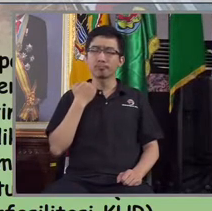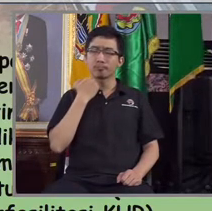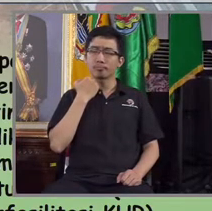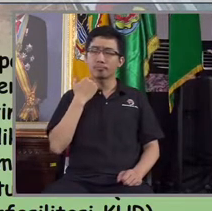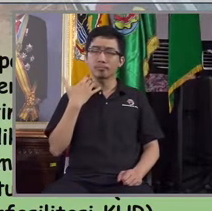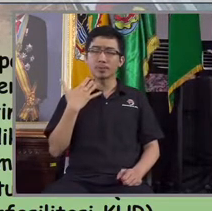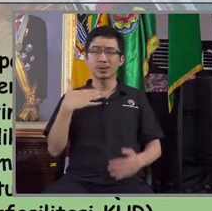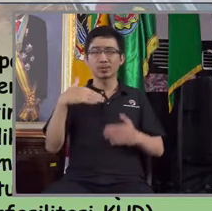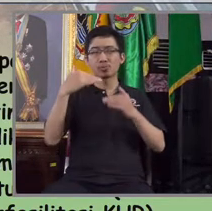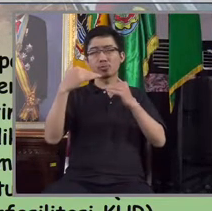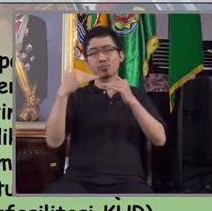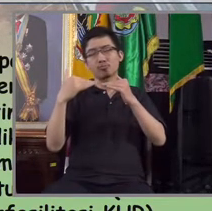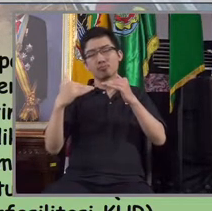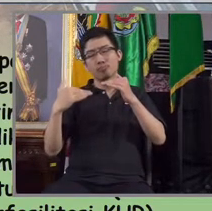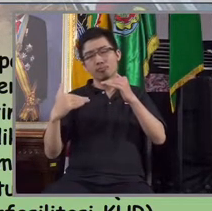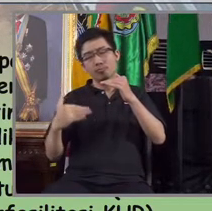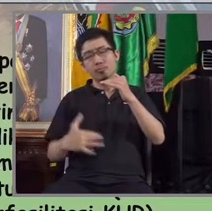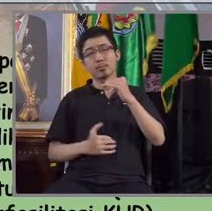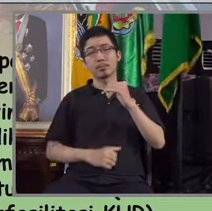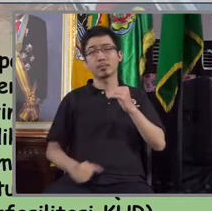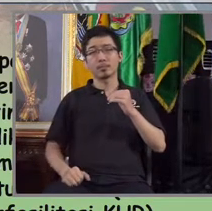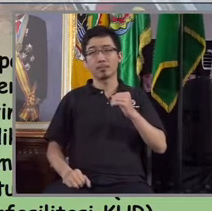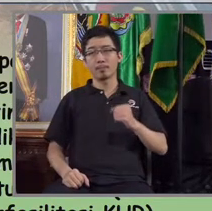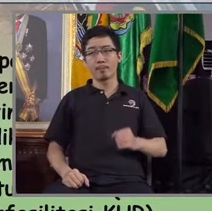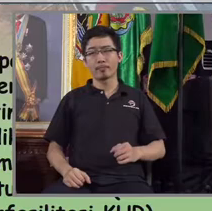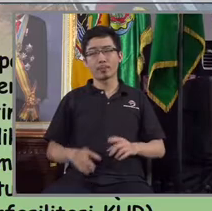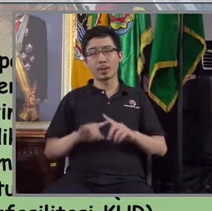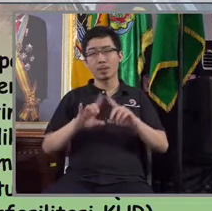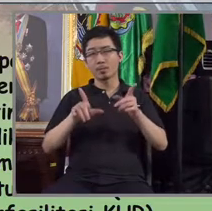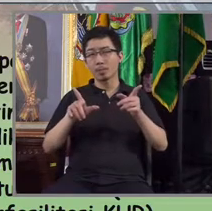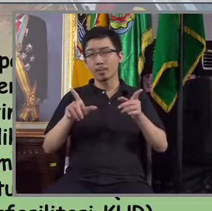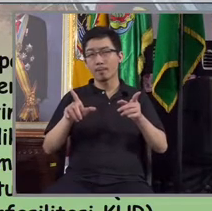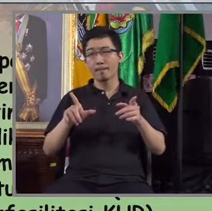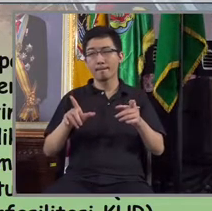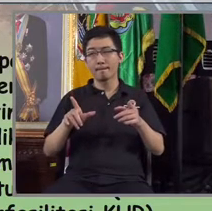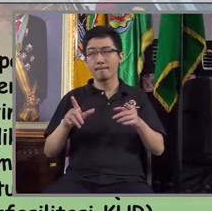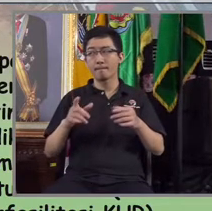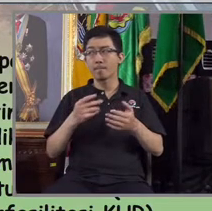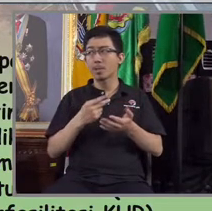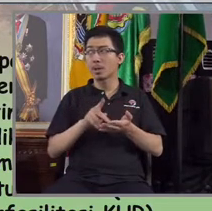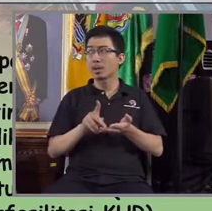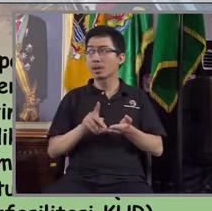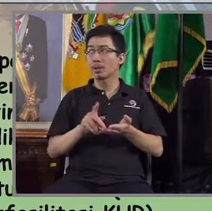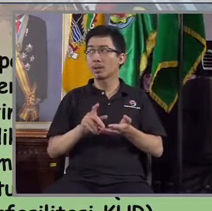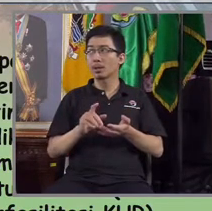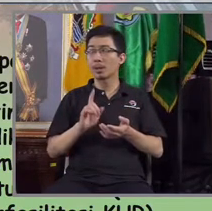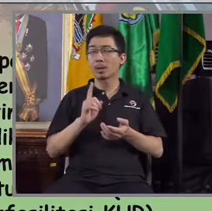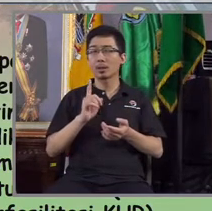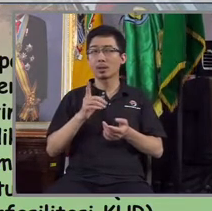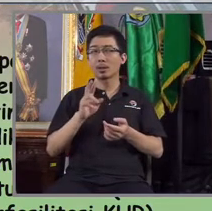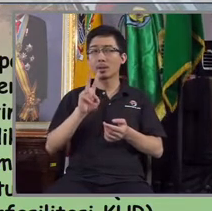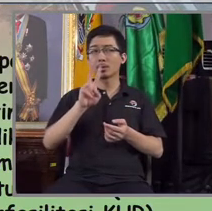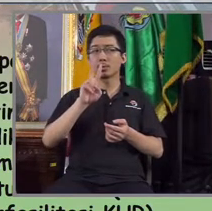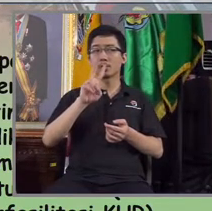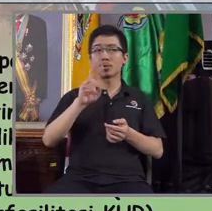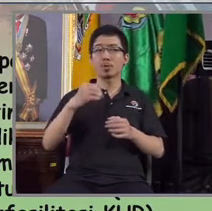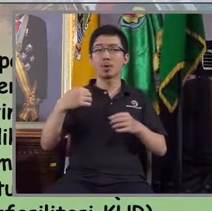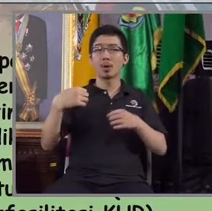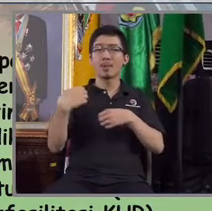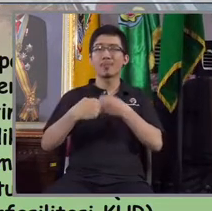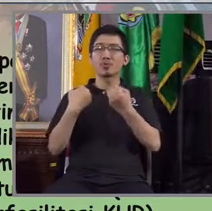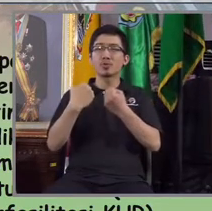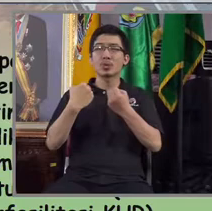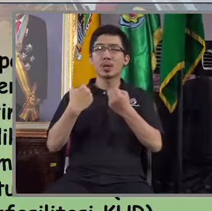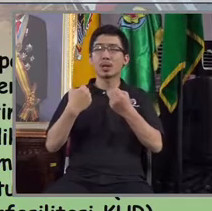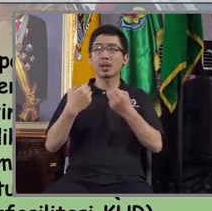berangsur-angsur juga turun. Tetapi karena ada dua perusahaan yang cukup